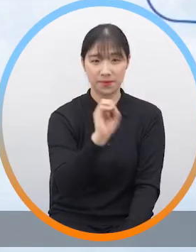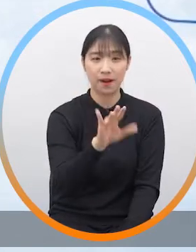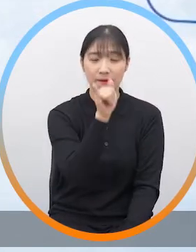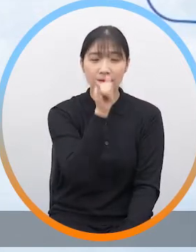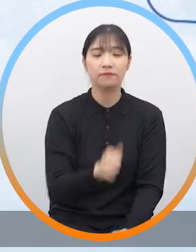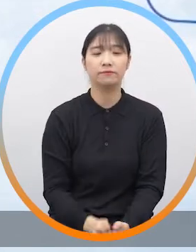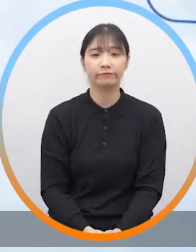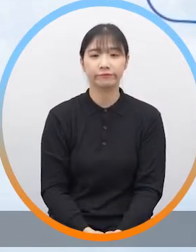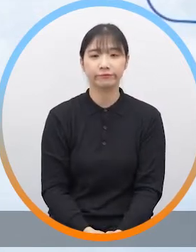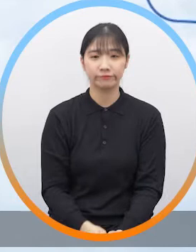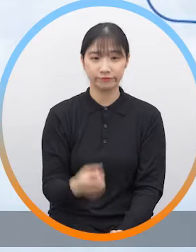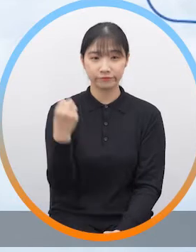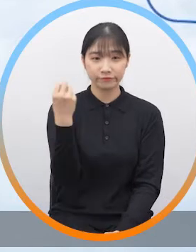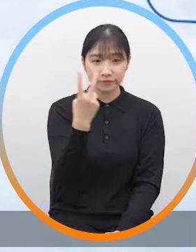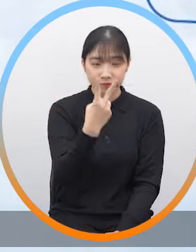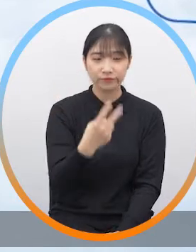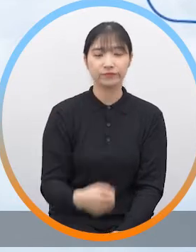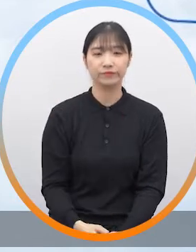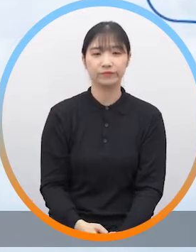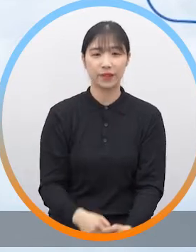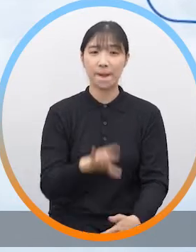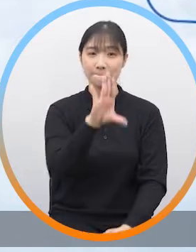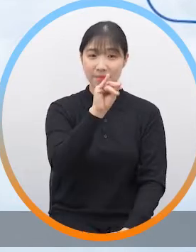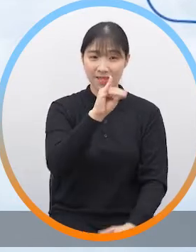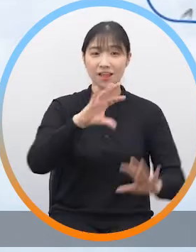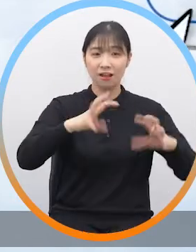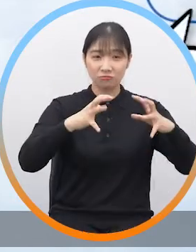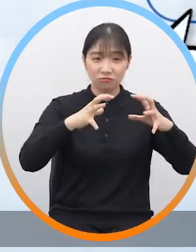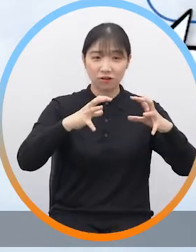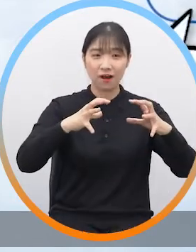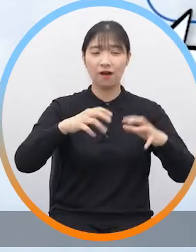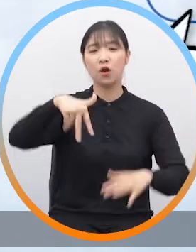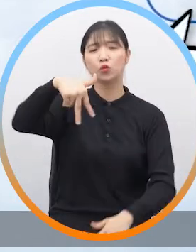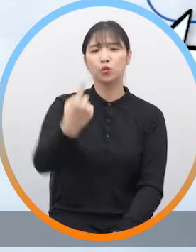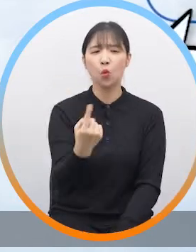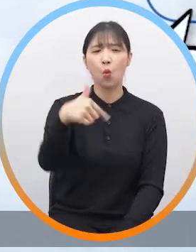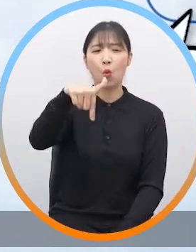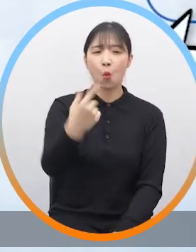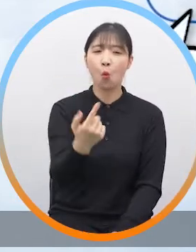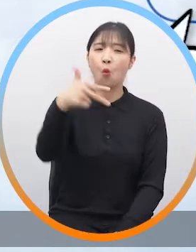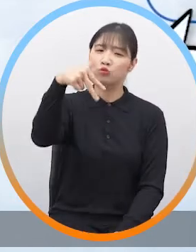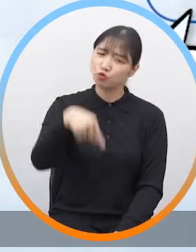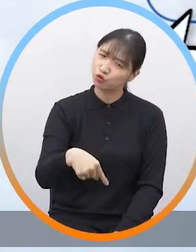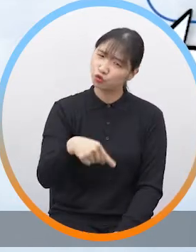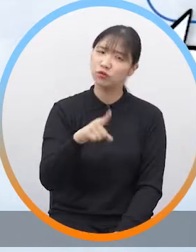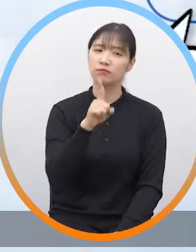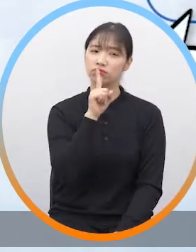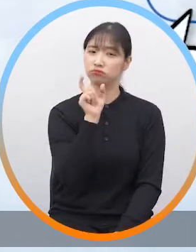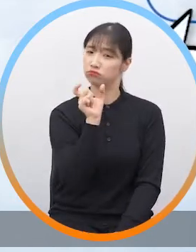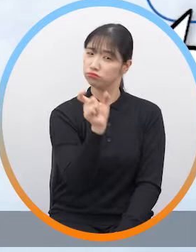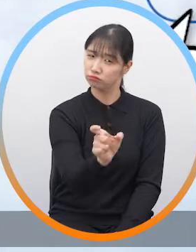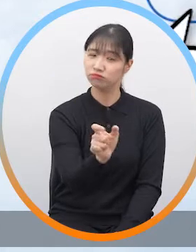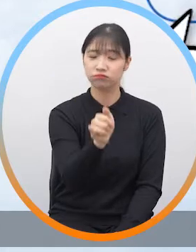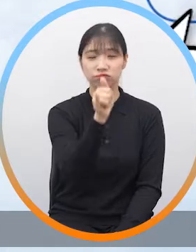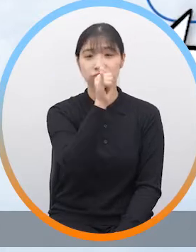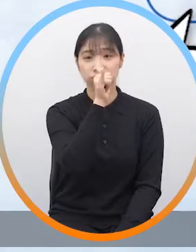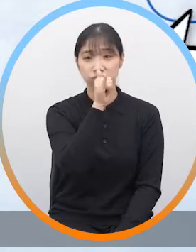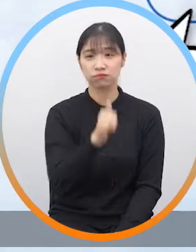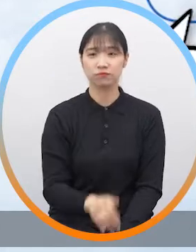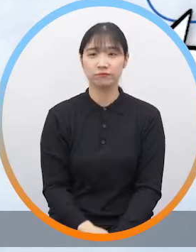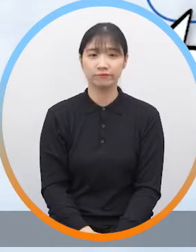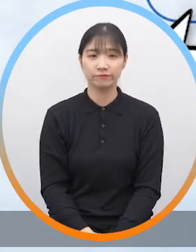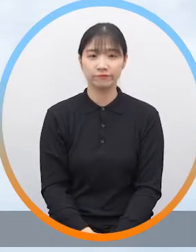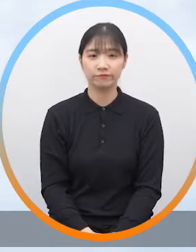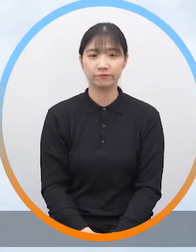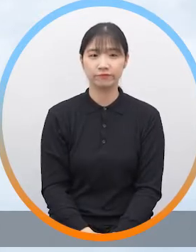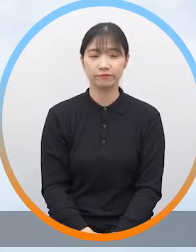됩니다. 또 뭐라고 나오냐면 백제 국왕 조, 고, 주 이렇게 표기가 되어서 이렇게 나오고